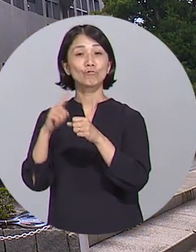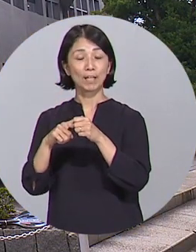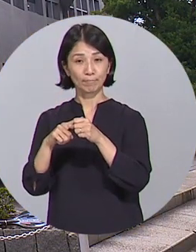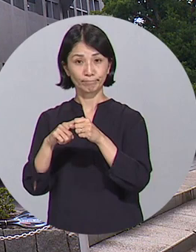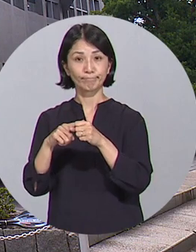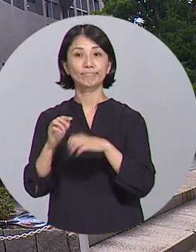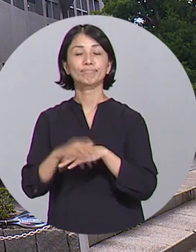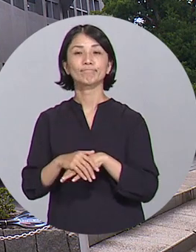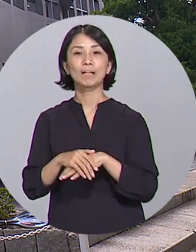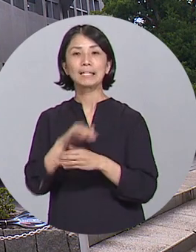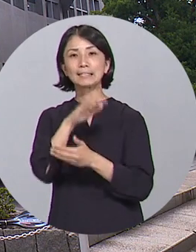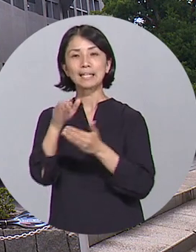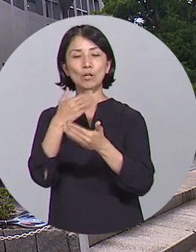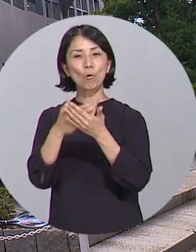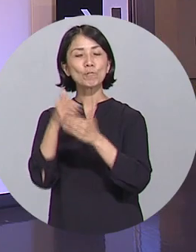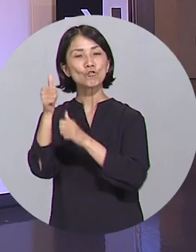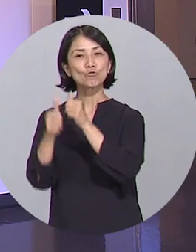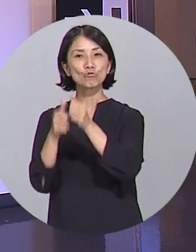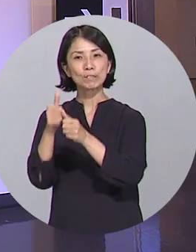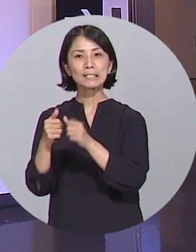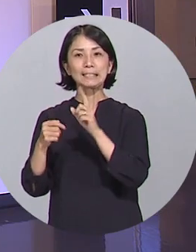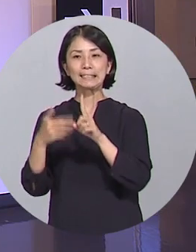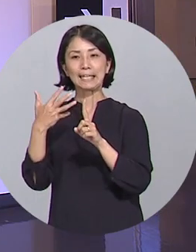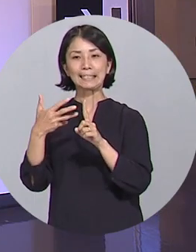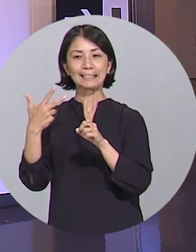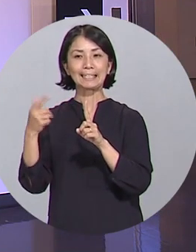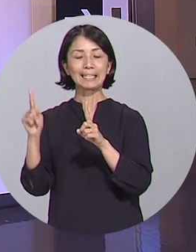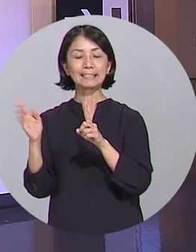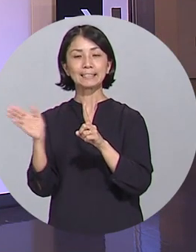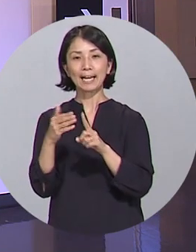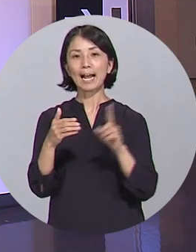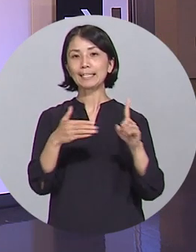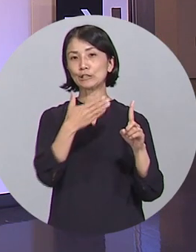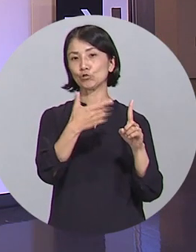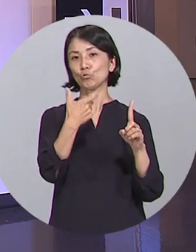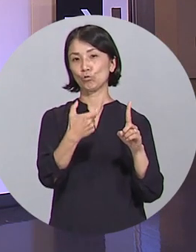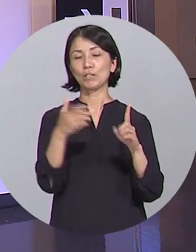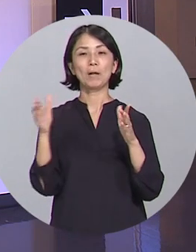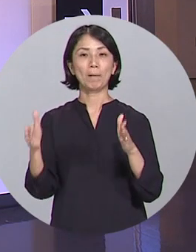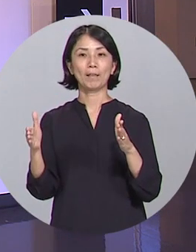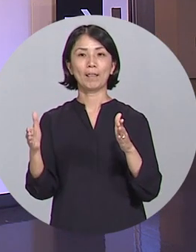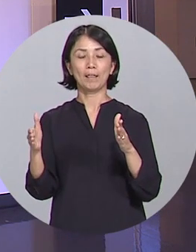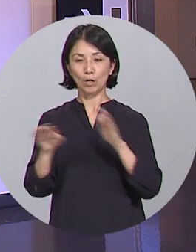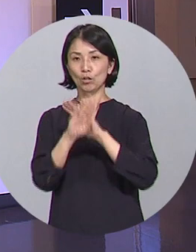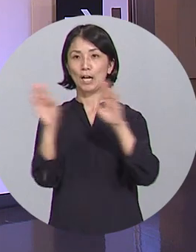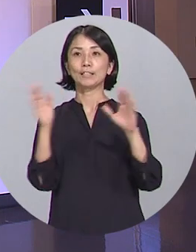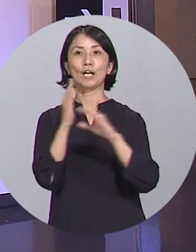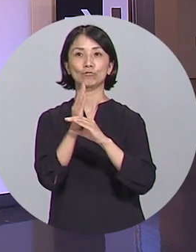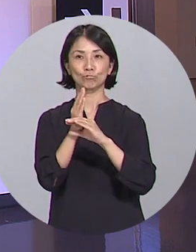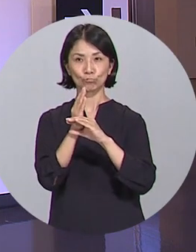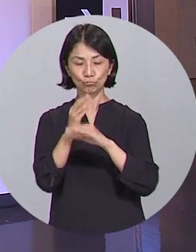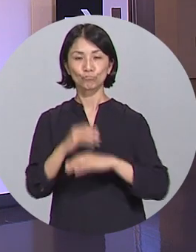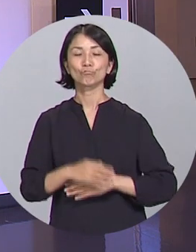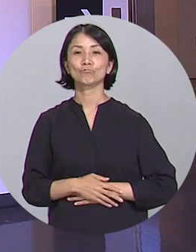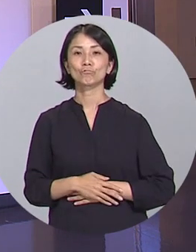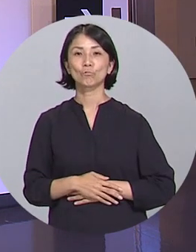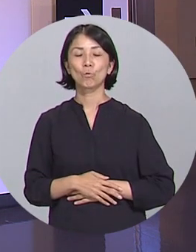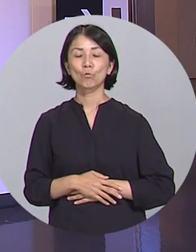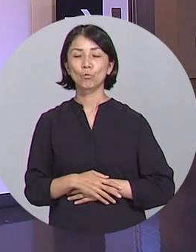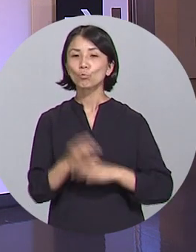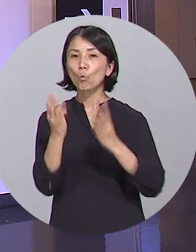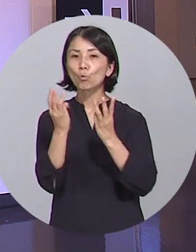展、埼玉の美術史1871から1960を開催しています。 この数字